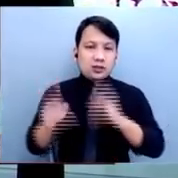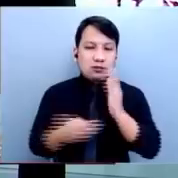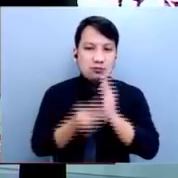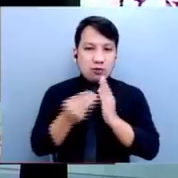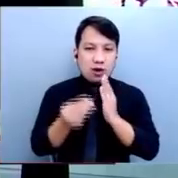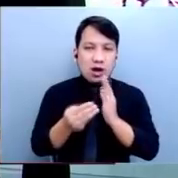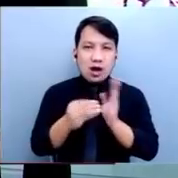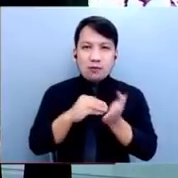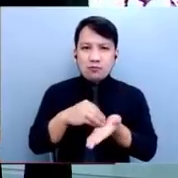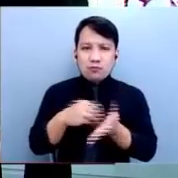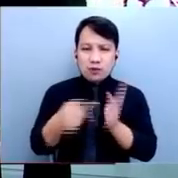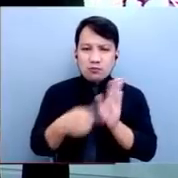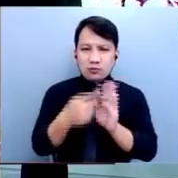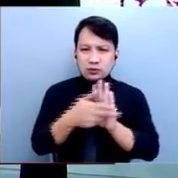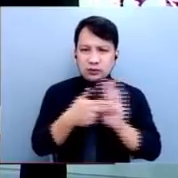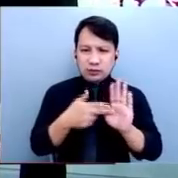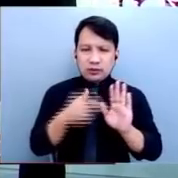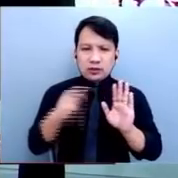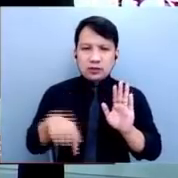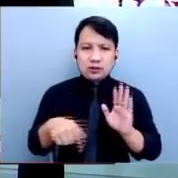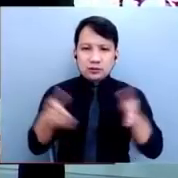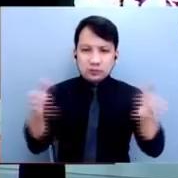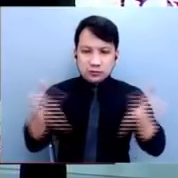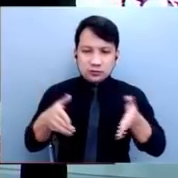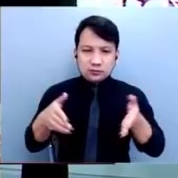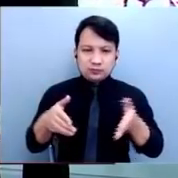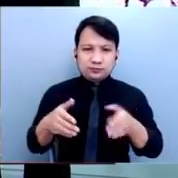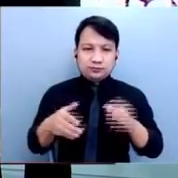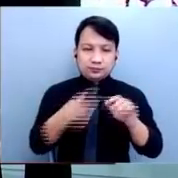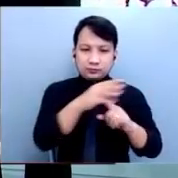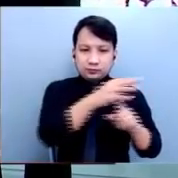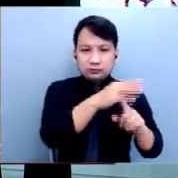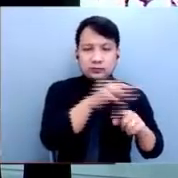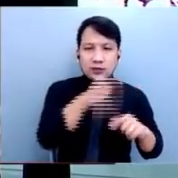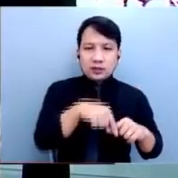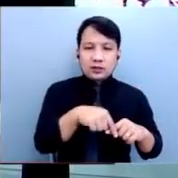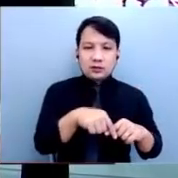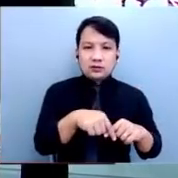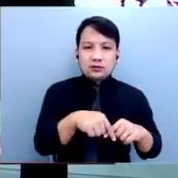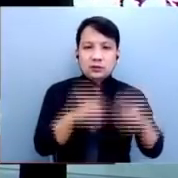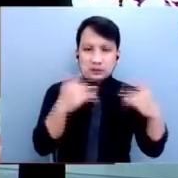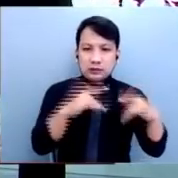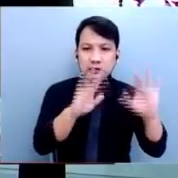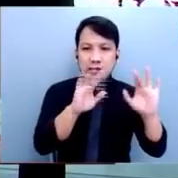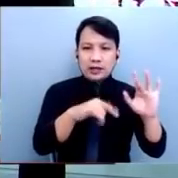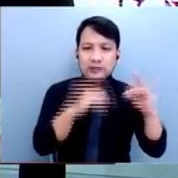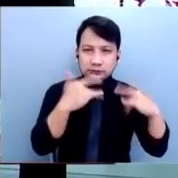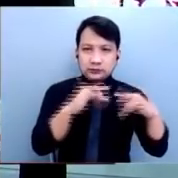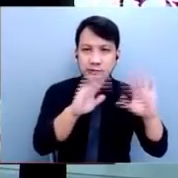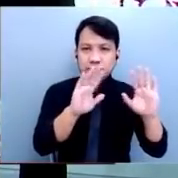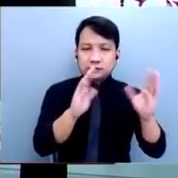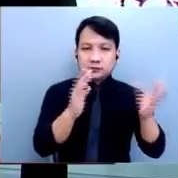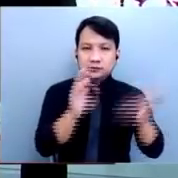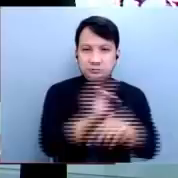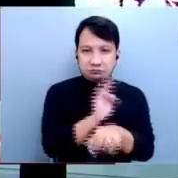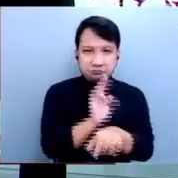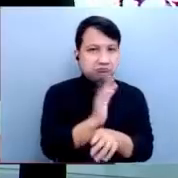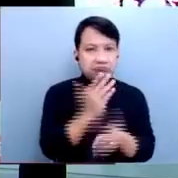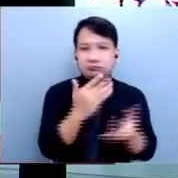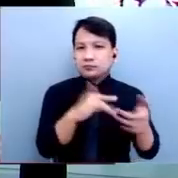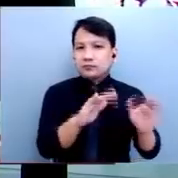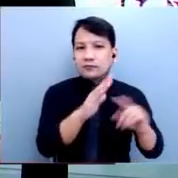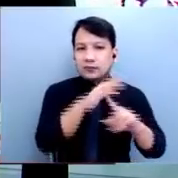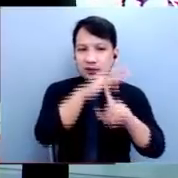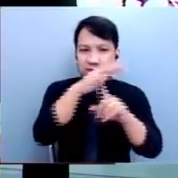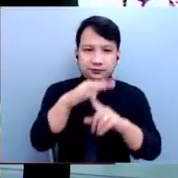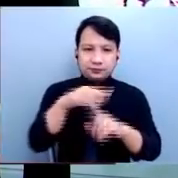ang Black Hawk po ay medium lift at ang Airbus H125 ay light utility use lamang. Isa pa po,